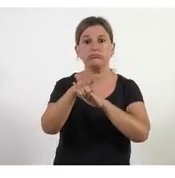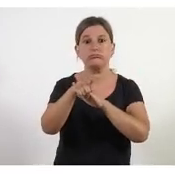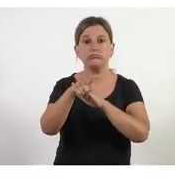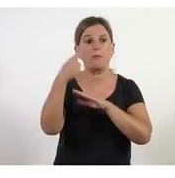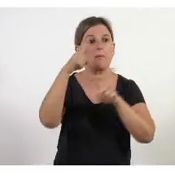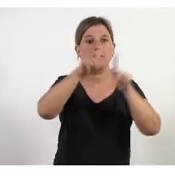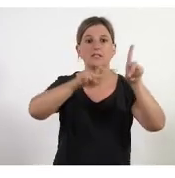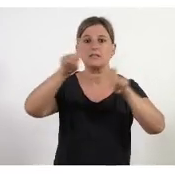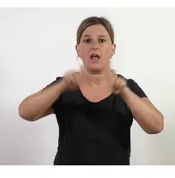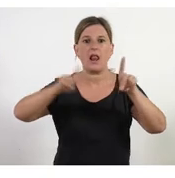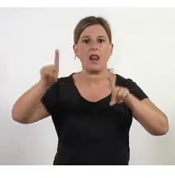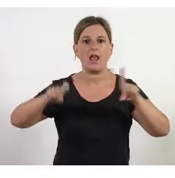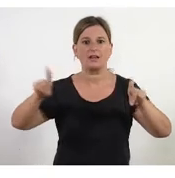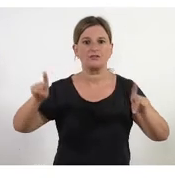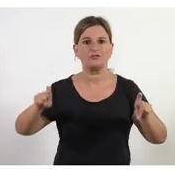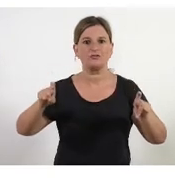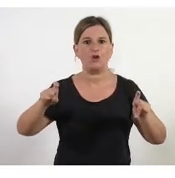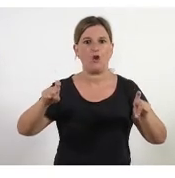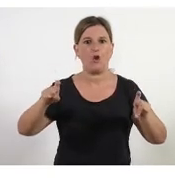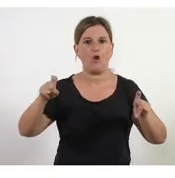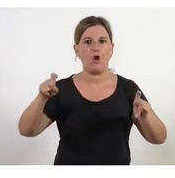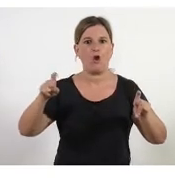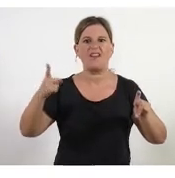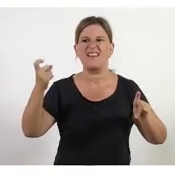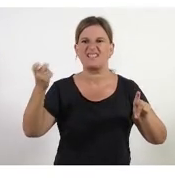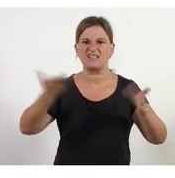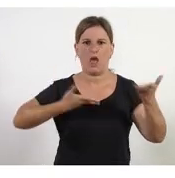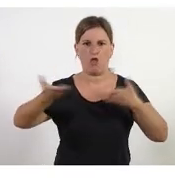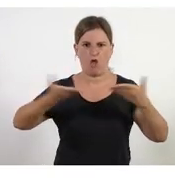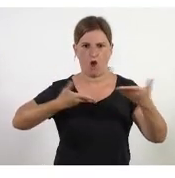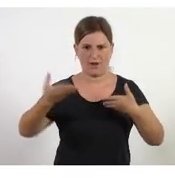i poder seleccionar cadascuna de les donacions.